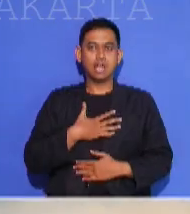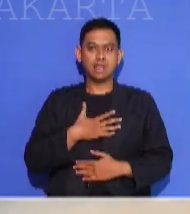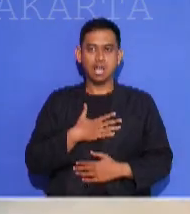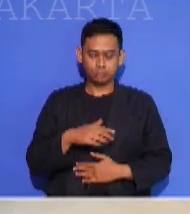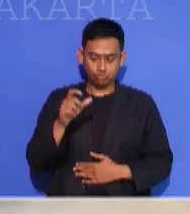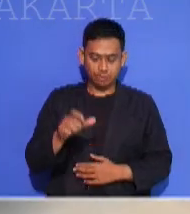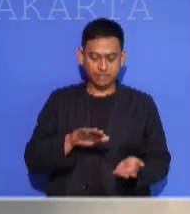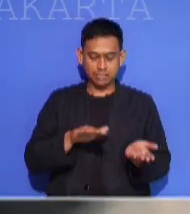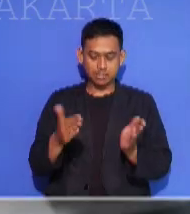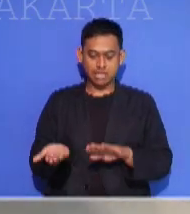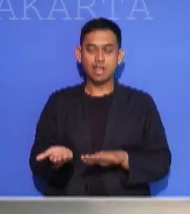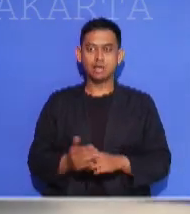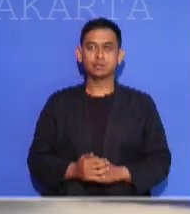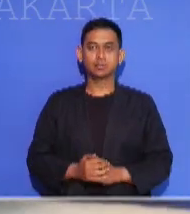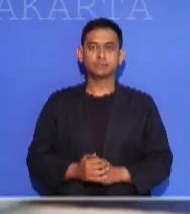Rombongan pelaku